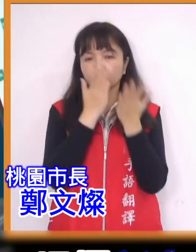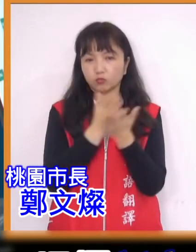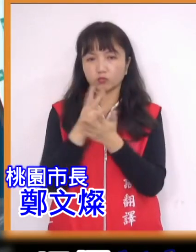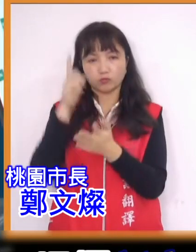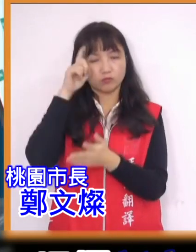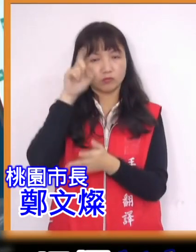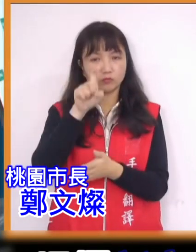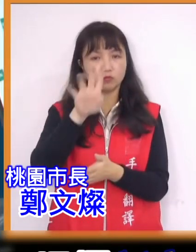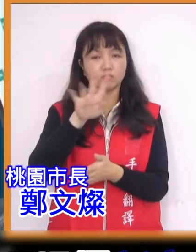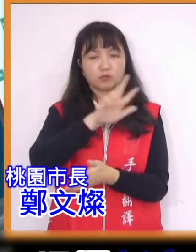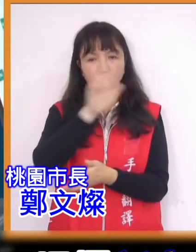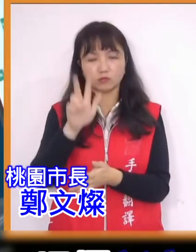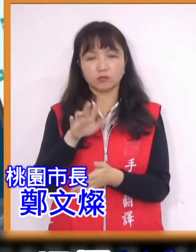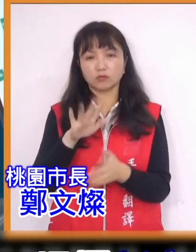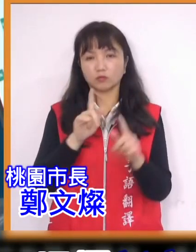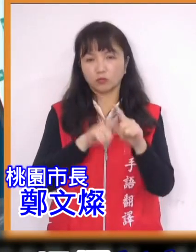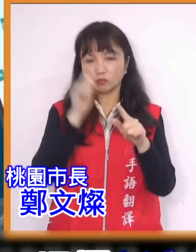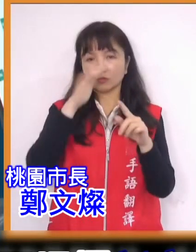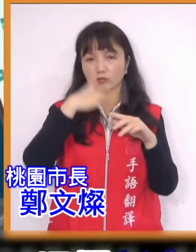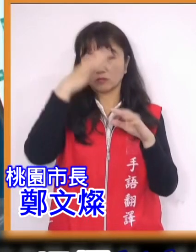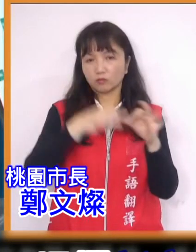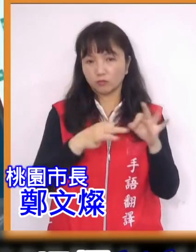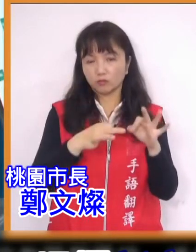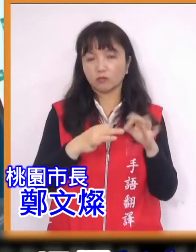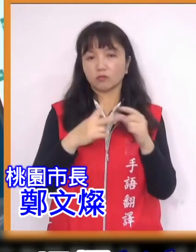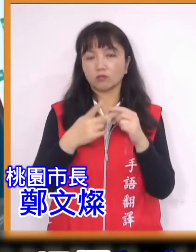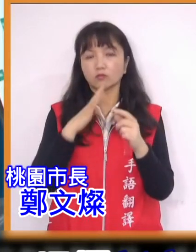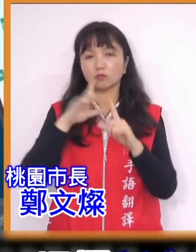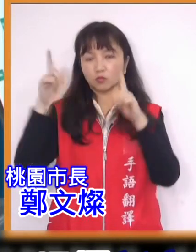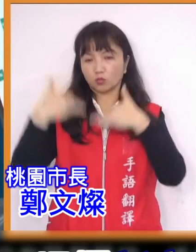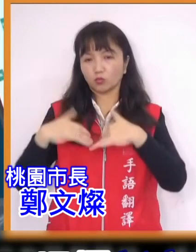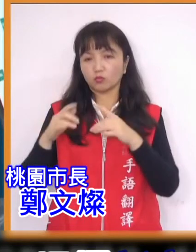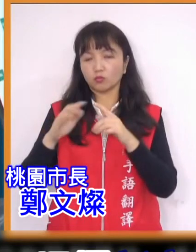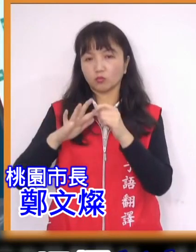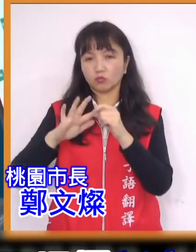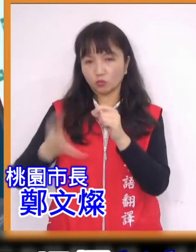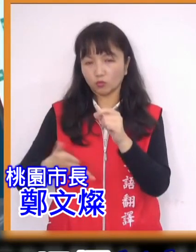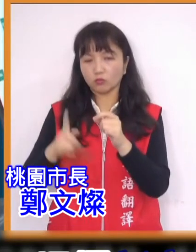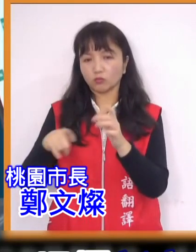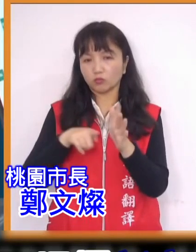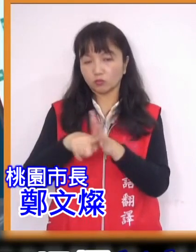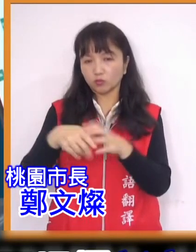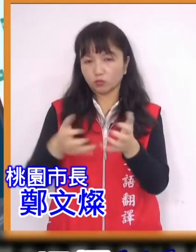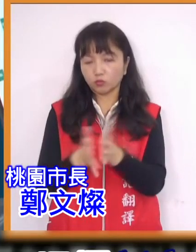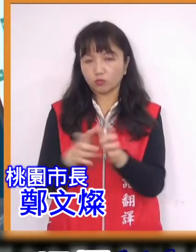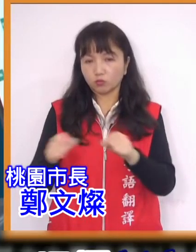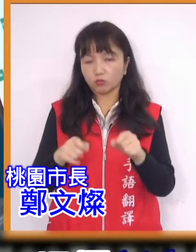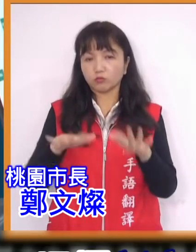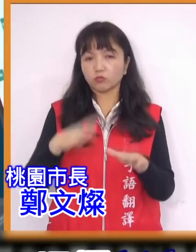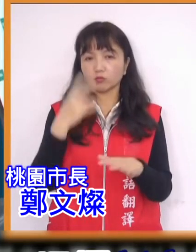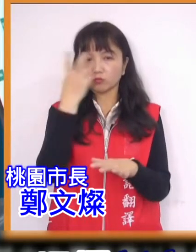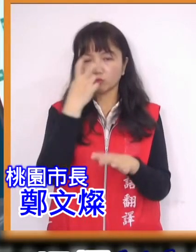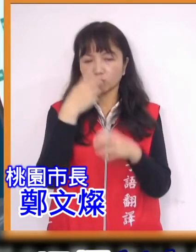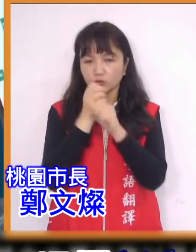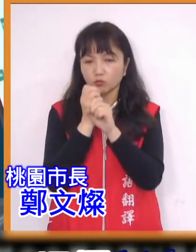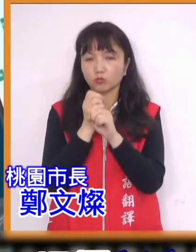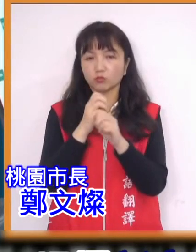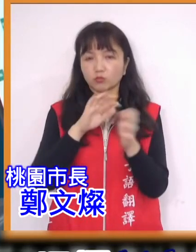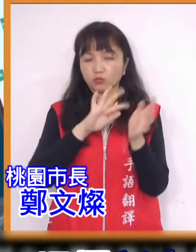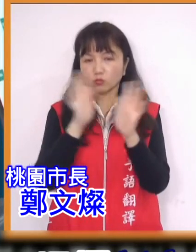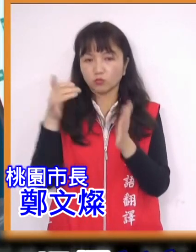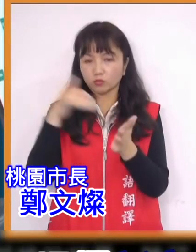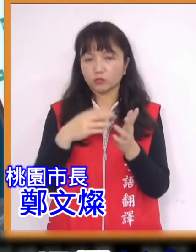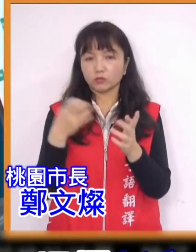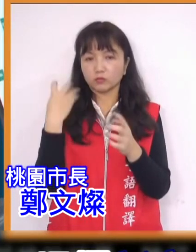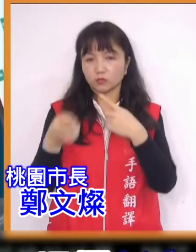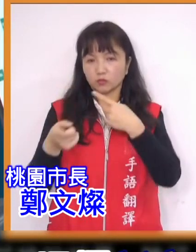14天。那其中中立高商以及东兴国中的专案，哦，目前采检的结果，哦，除了这个新